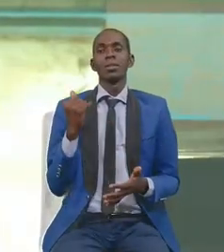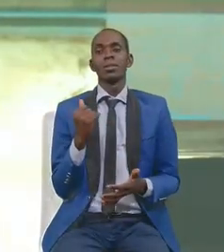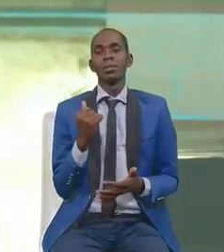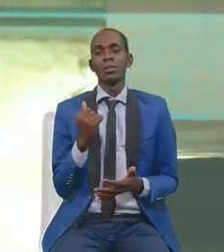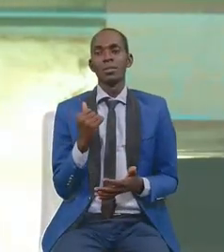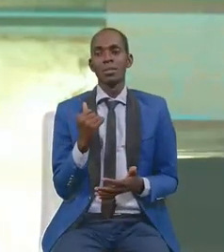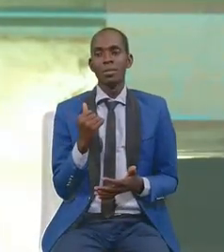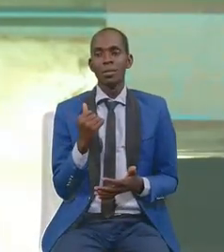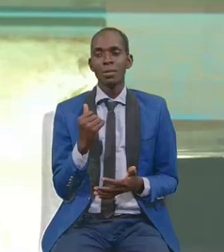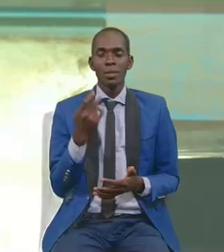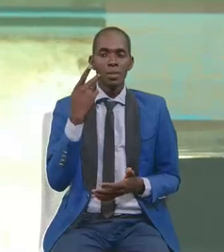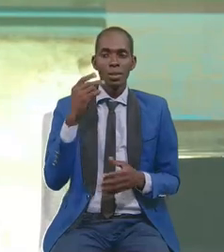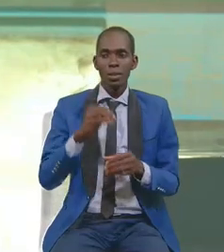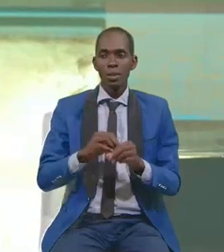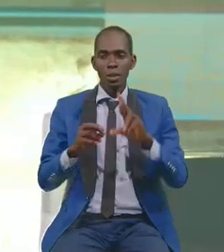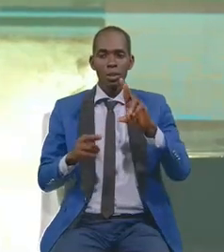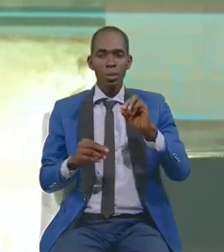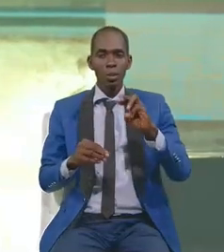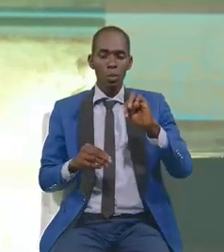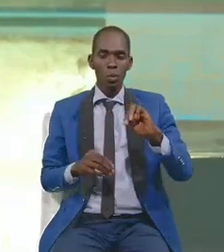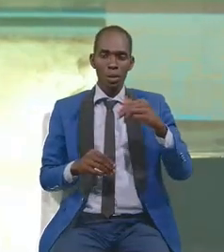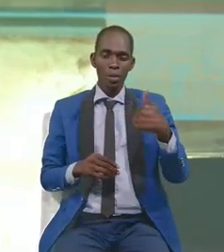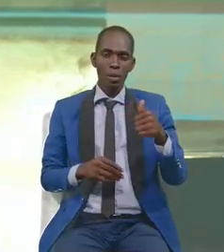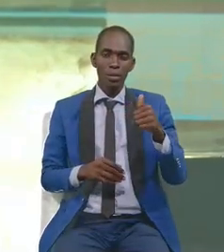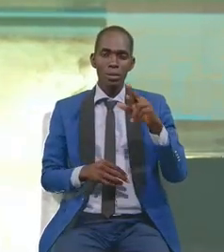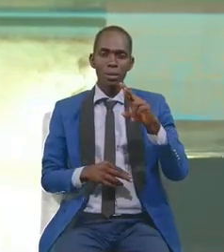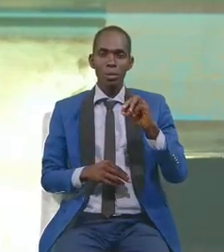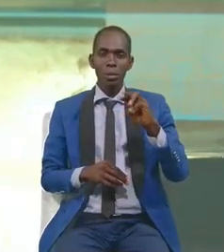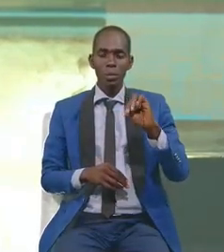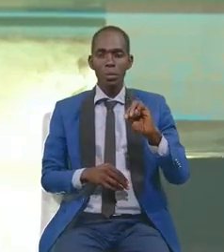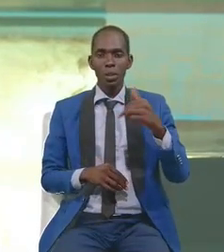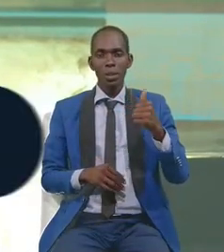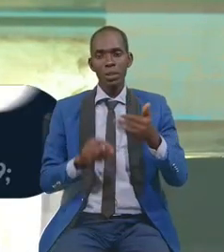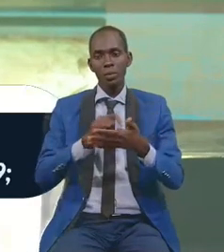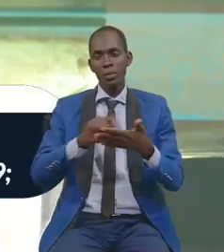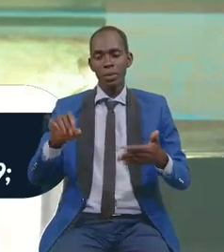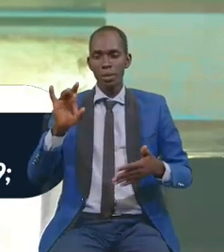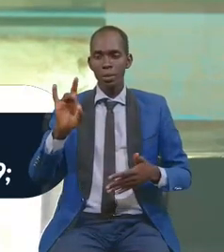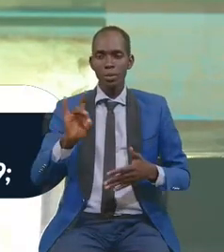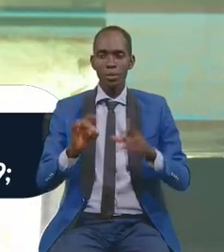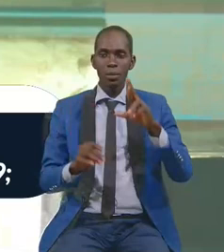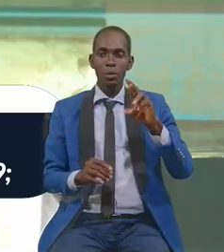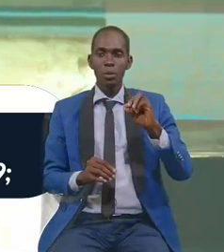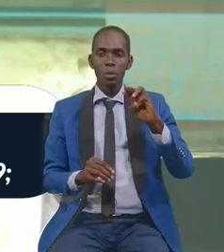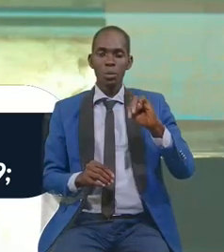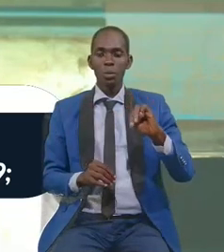Voyons Romains chapitre 10, verset 8. Romains 10,